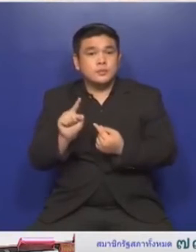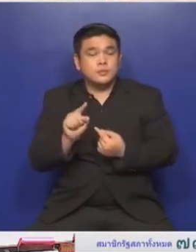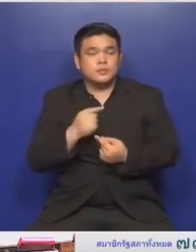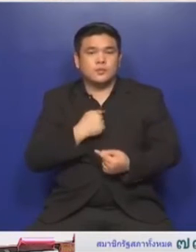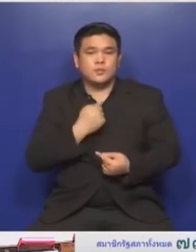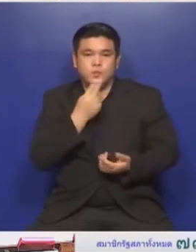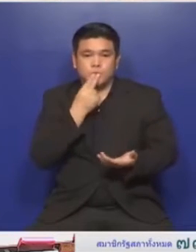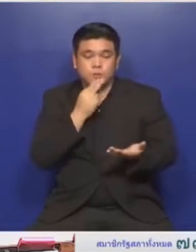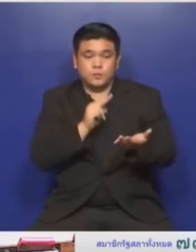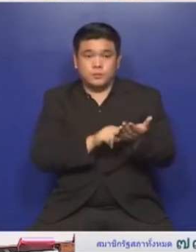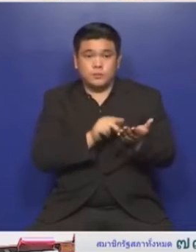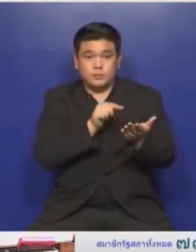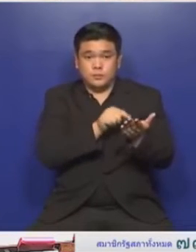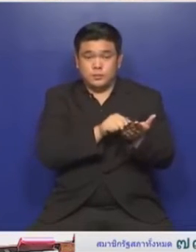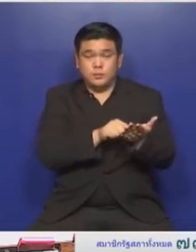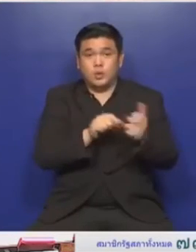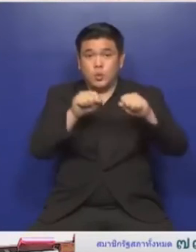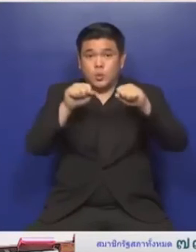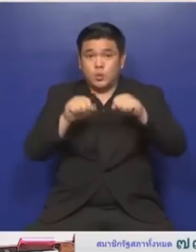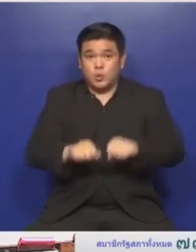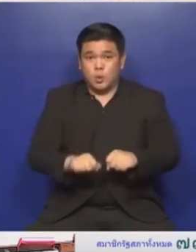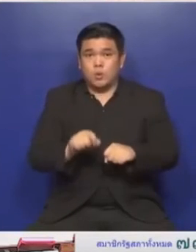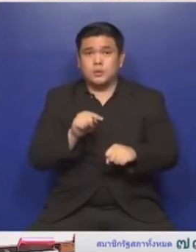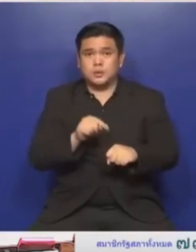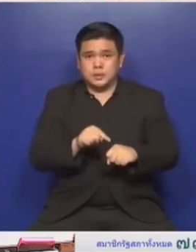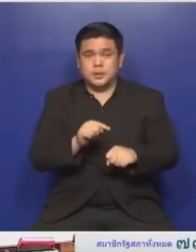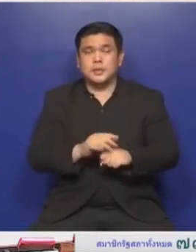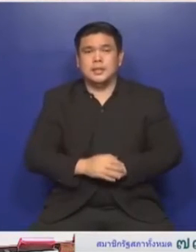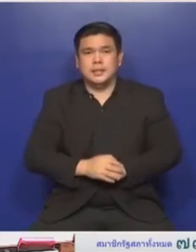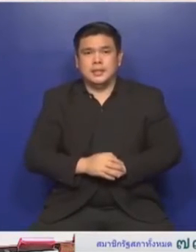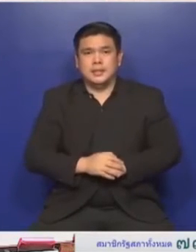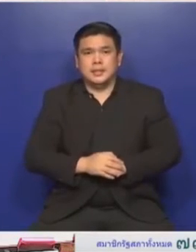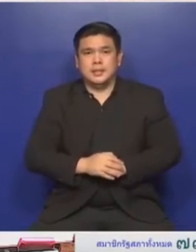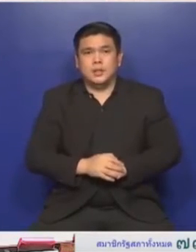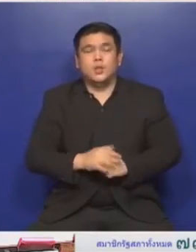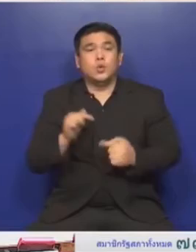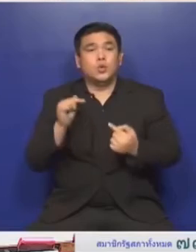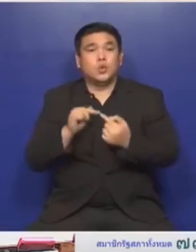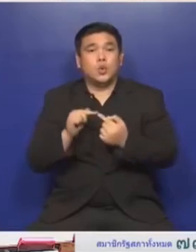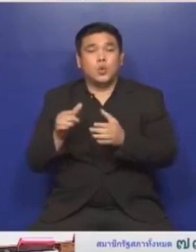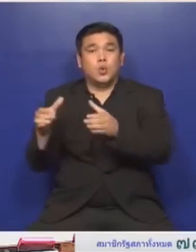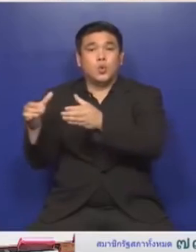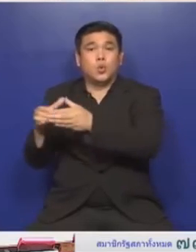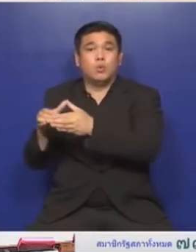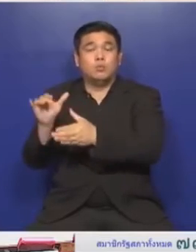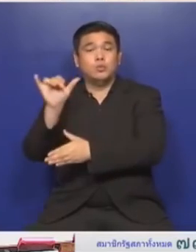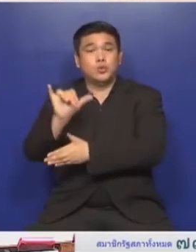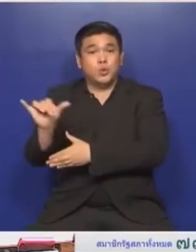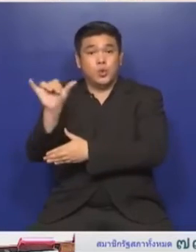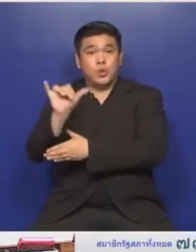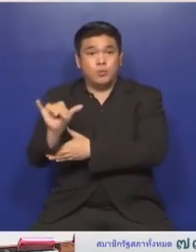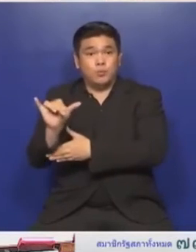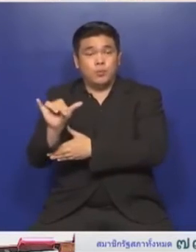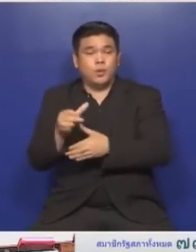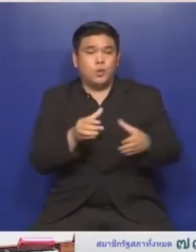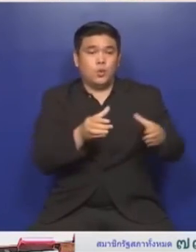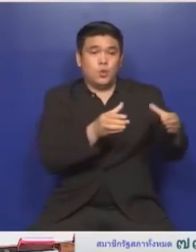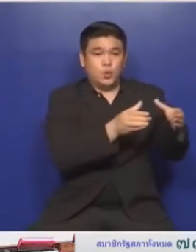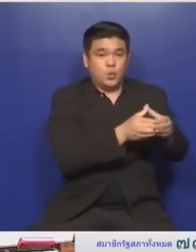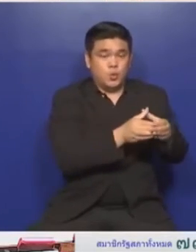ตกลงฉบับนี้นะครับซ่งจะมีคามตกลกัสภาายโรพ สองชะบับ และกับ